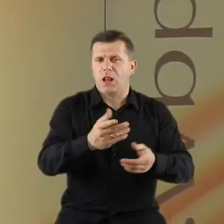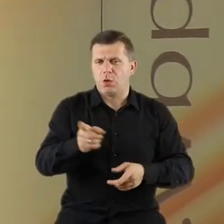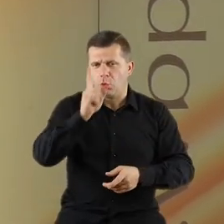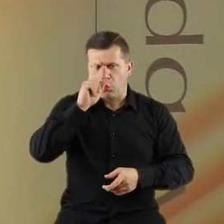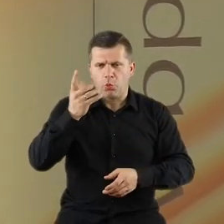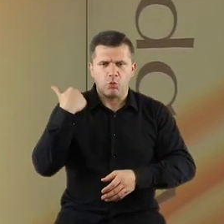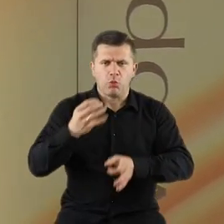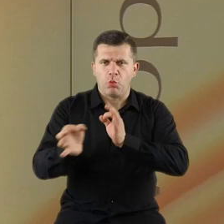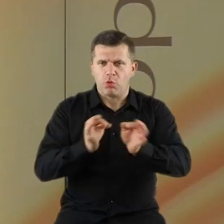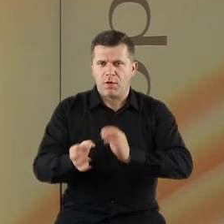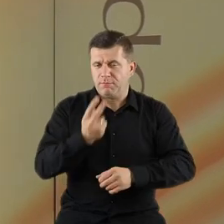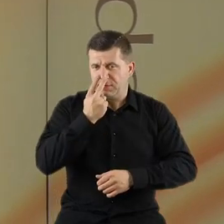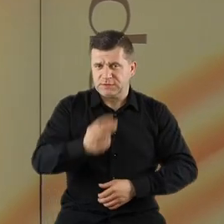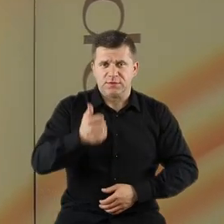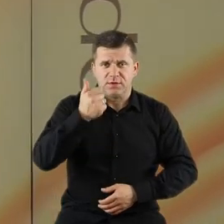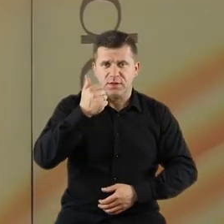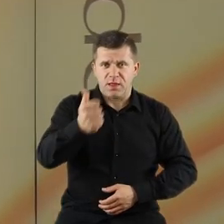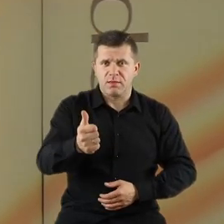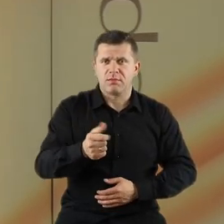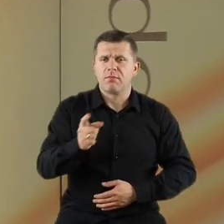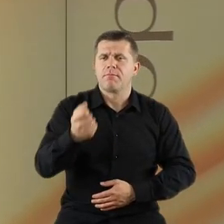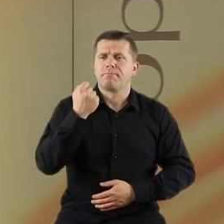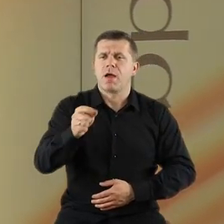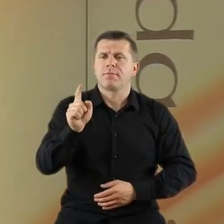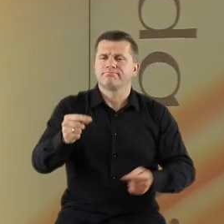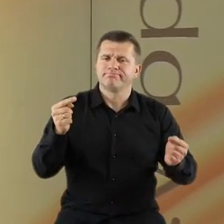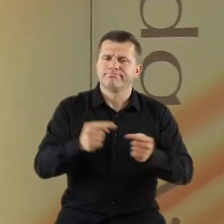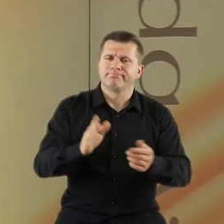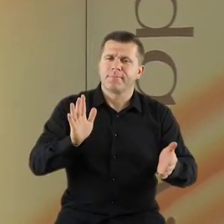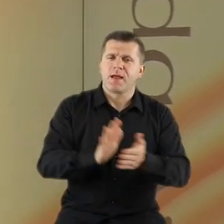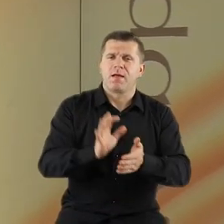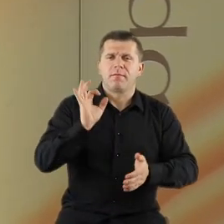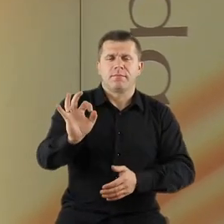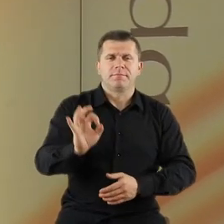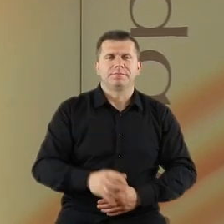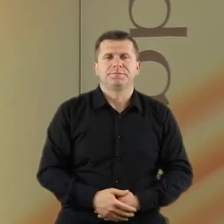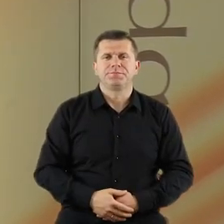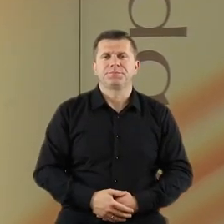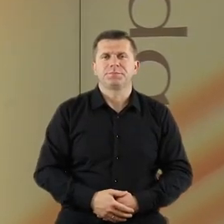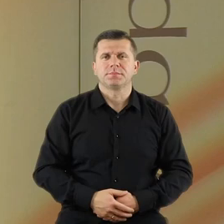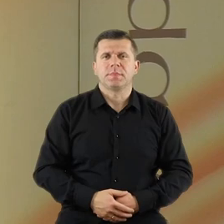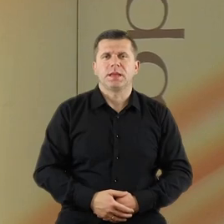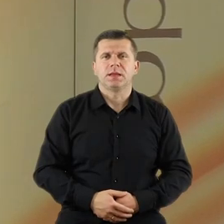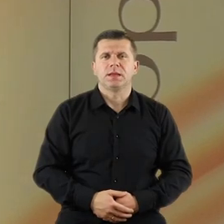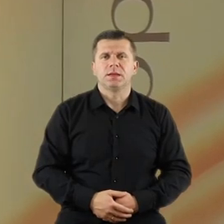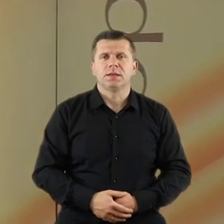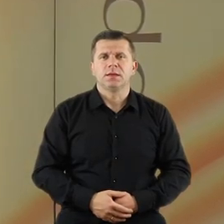jedną bardzo charakterystyczną właściwość a mianowicie